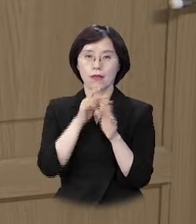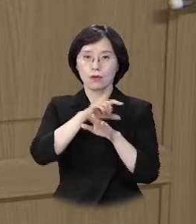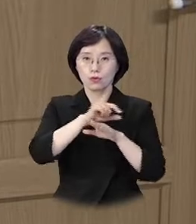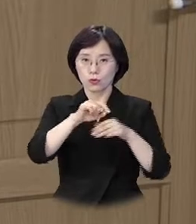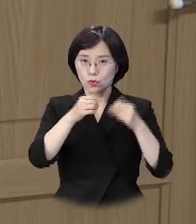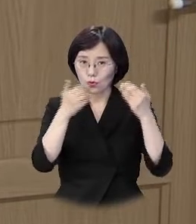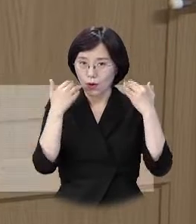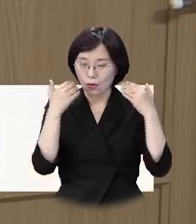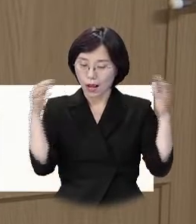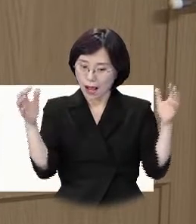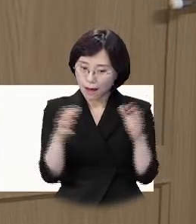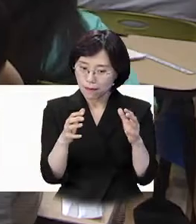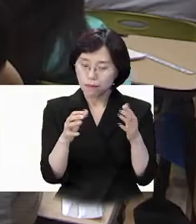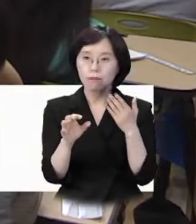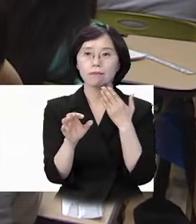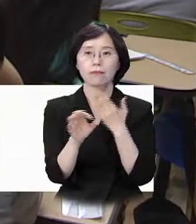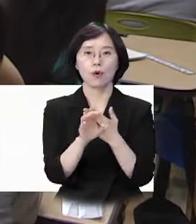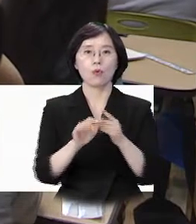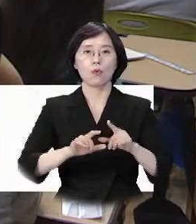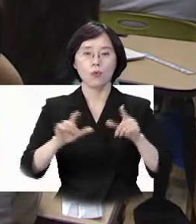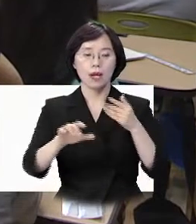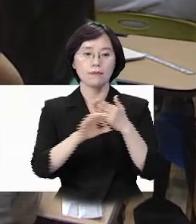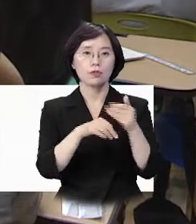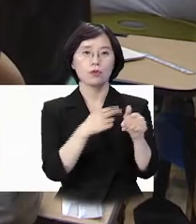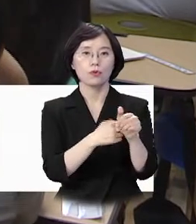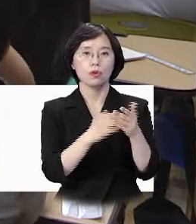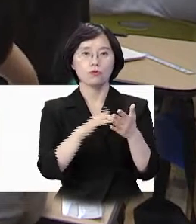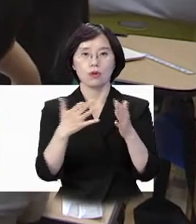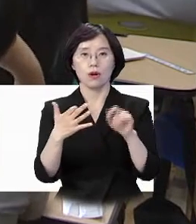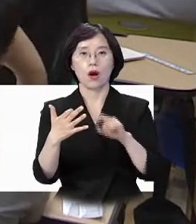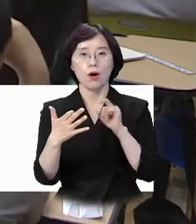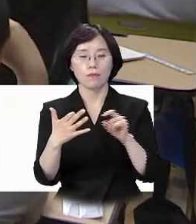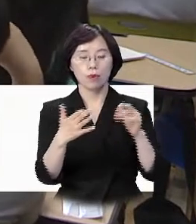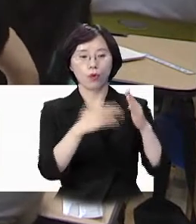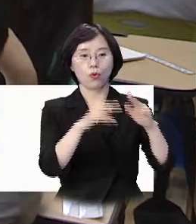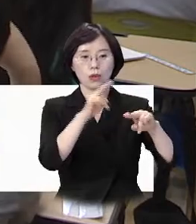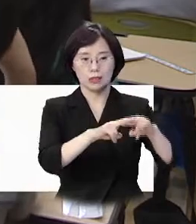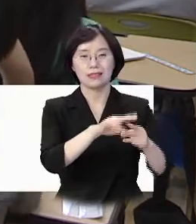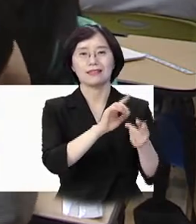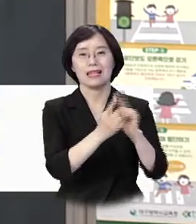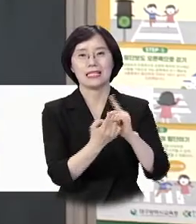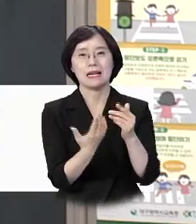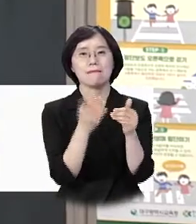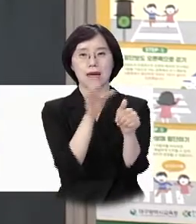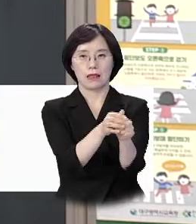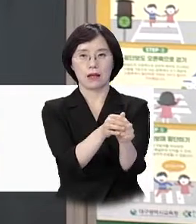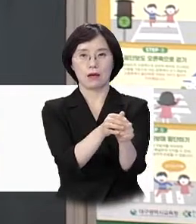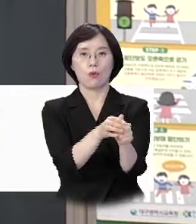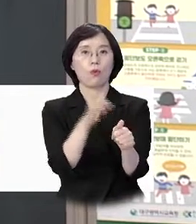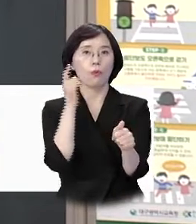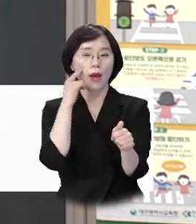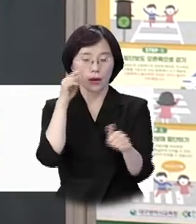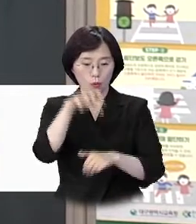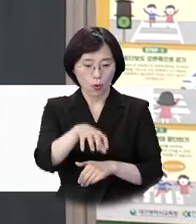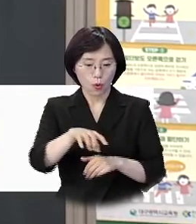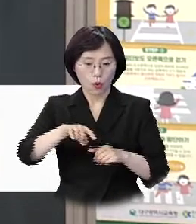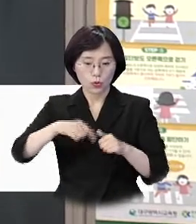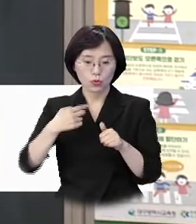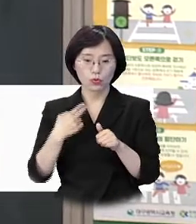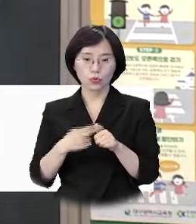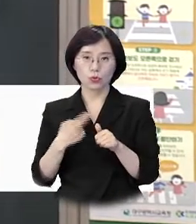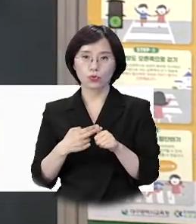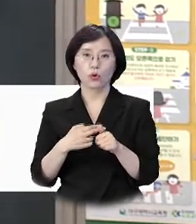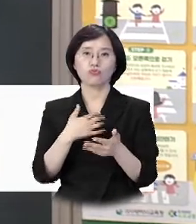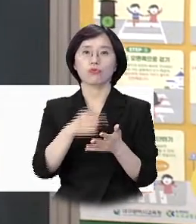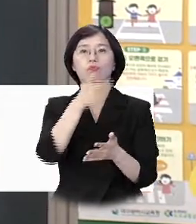대성군 초등학교 전체로 보면 올해 기간제 교사 19명이 정규직 자리를 채웠는데 그만큼 이 지역의 초등교사가